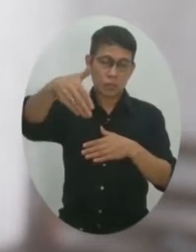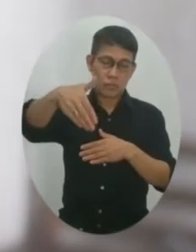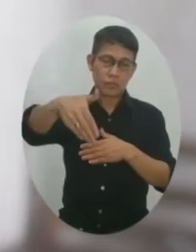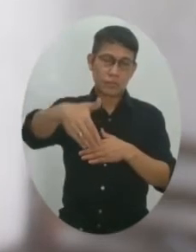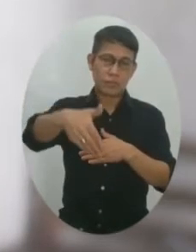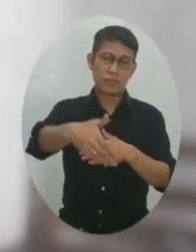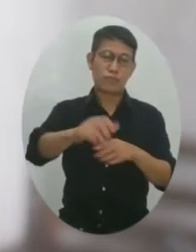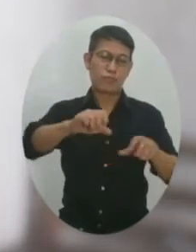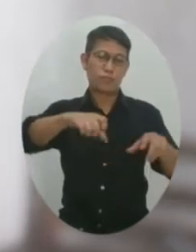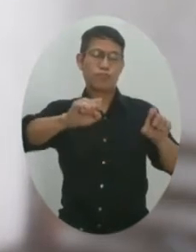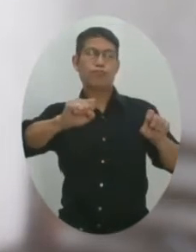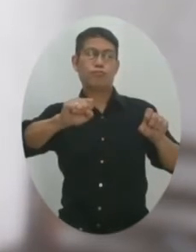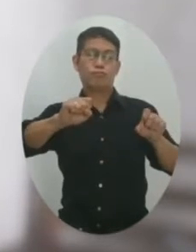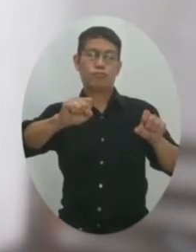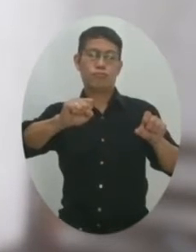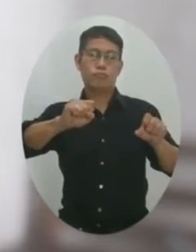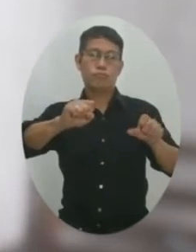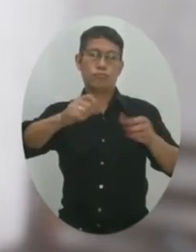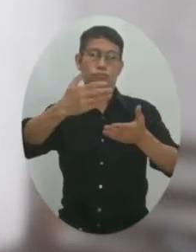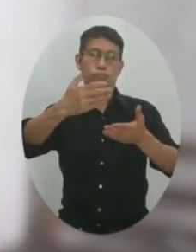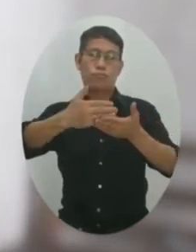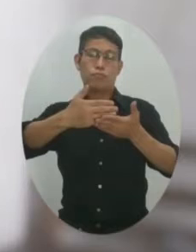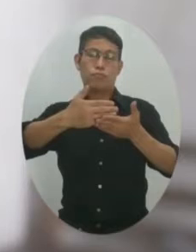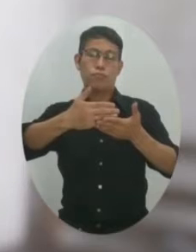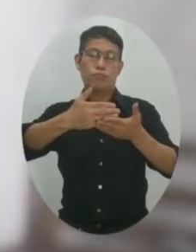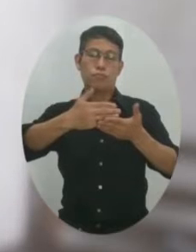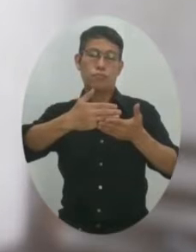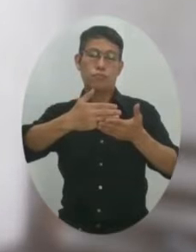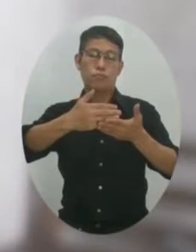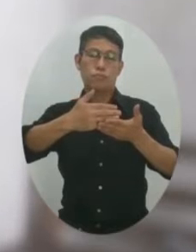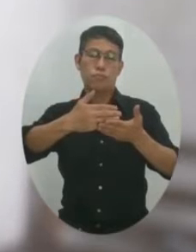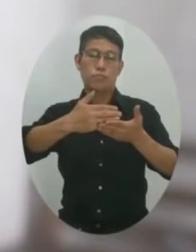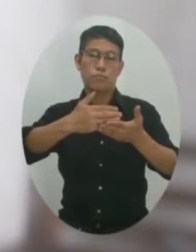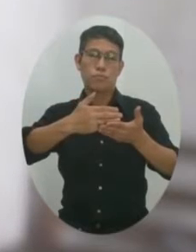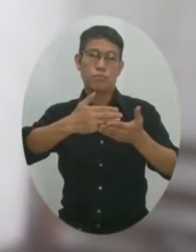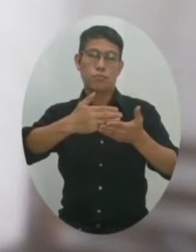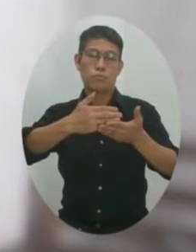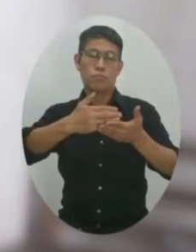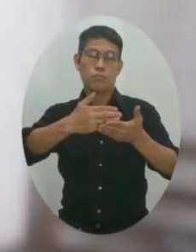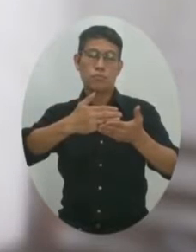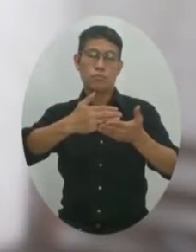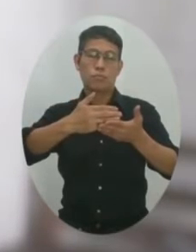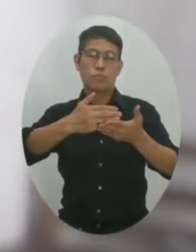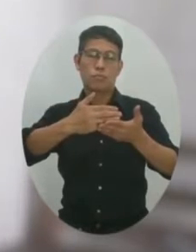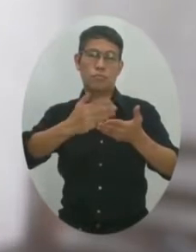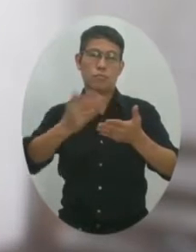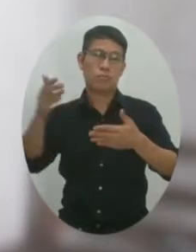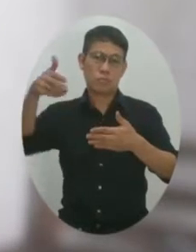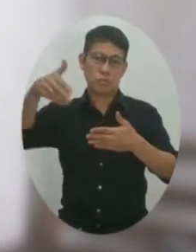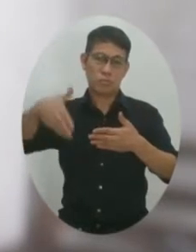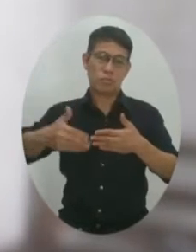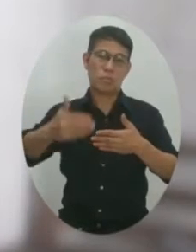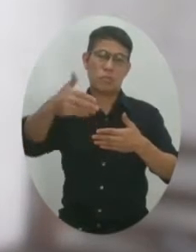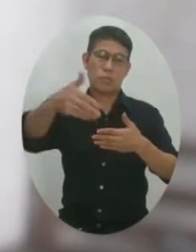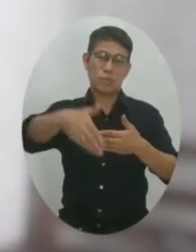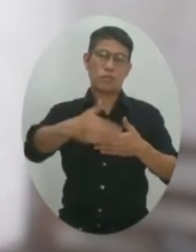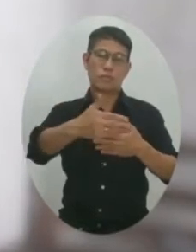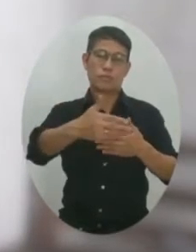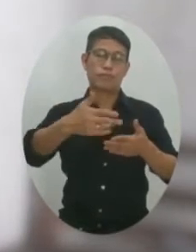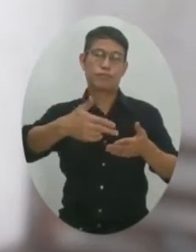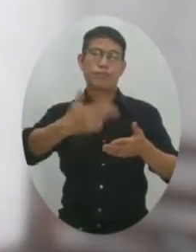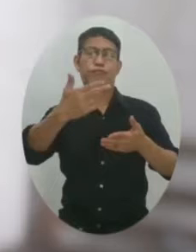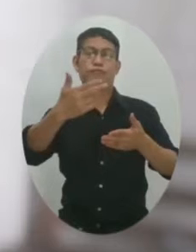po ako. Kaya napapreno po ako nung pagkakita ko may kasunod na naman na kurbandaan.